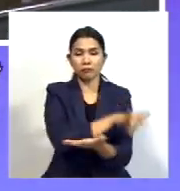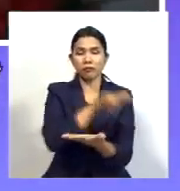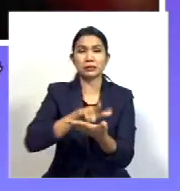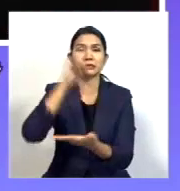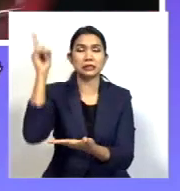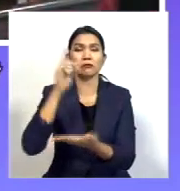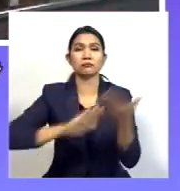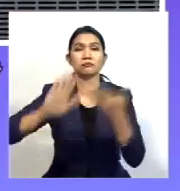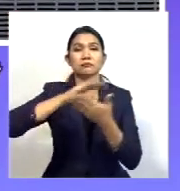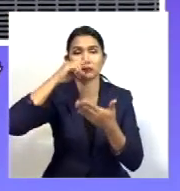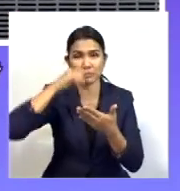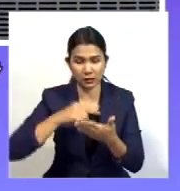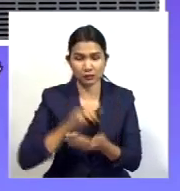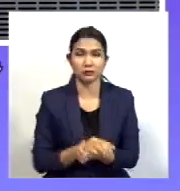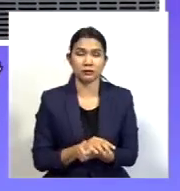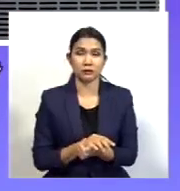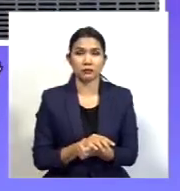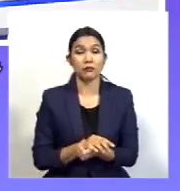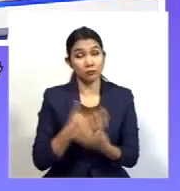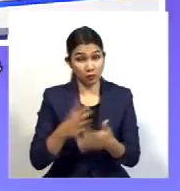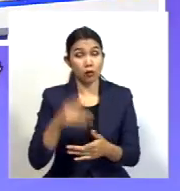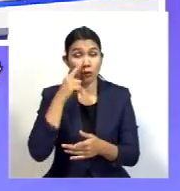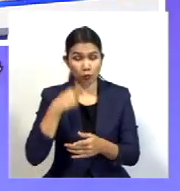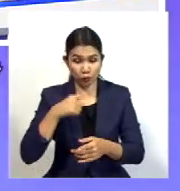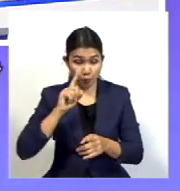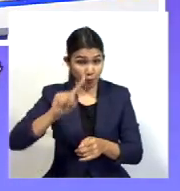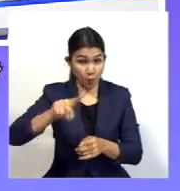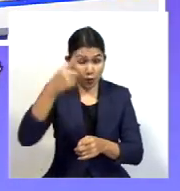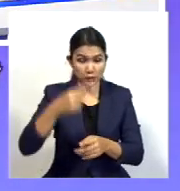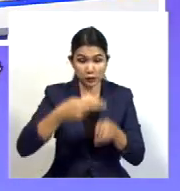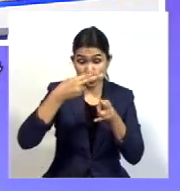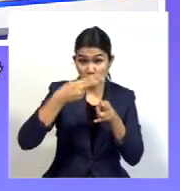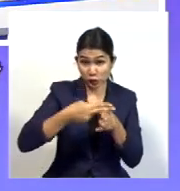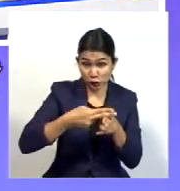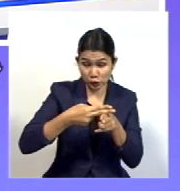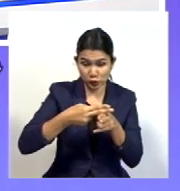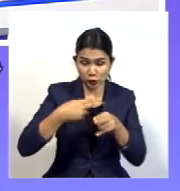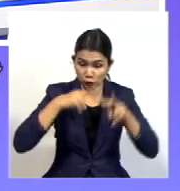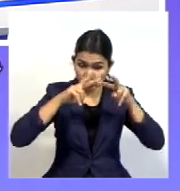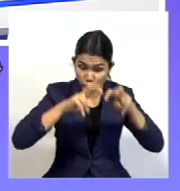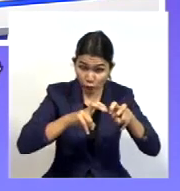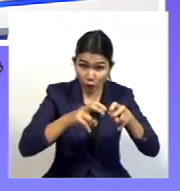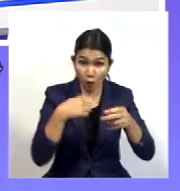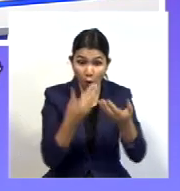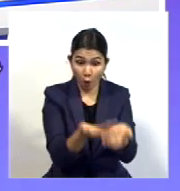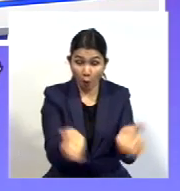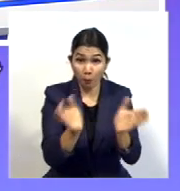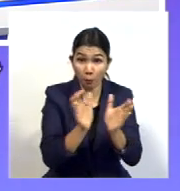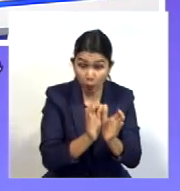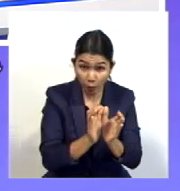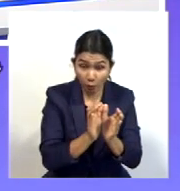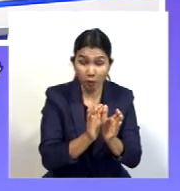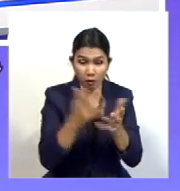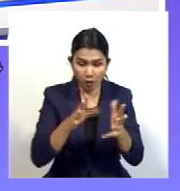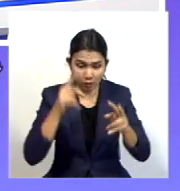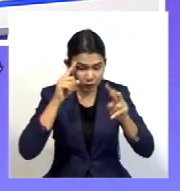ะแน่นอนค่ะคุณหมอบอกว่าการตรวจเนี่ยเราตรวจตั้งแต่เรื่องของชื่อแล้วก็ครอบครัวจากนั้นเราก็ลงลึกไปในรายละเอียดแล้วก็ทราบผ